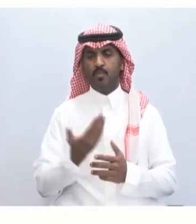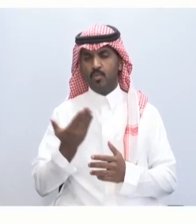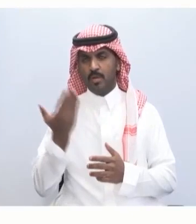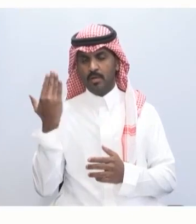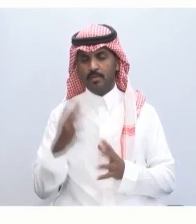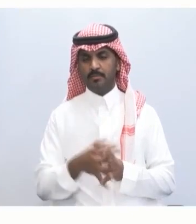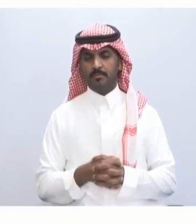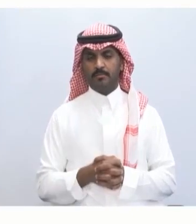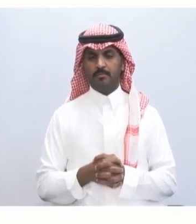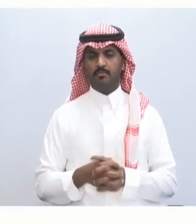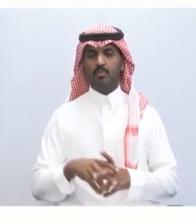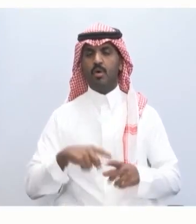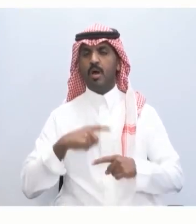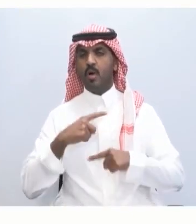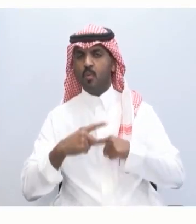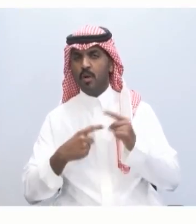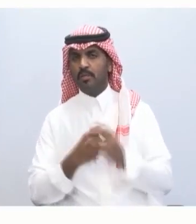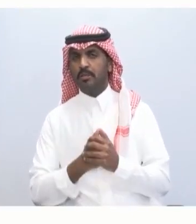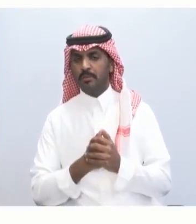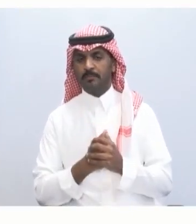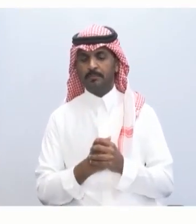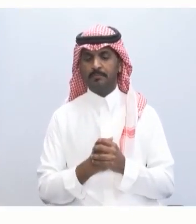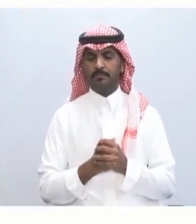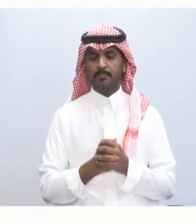هناك محاولات